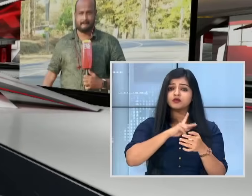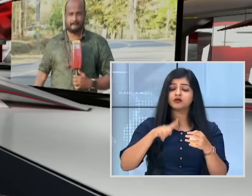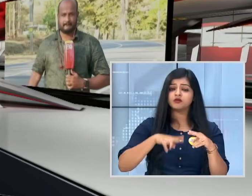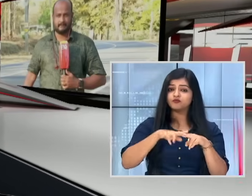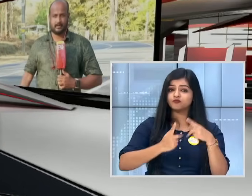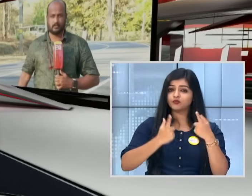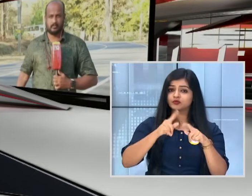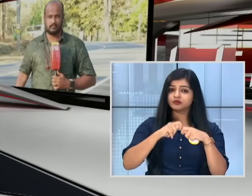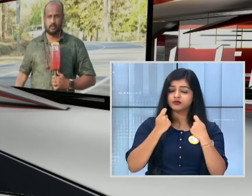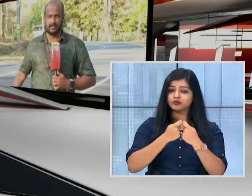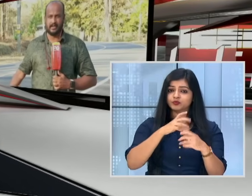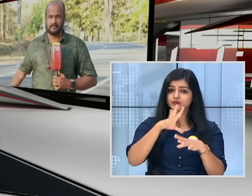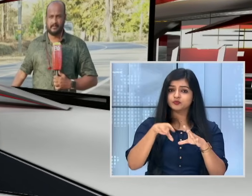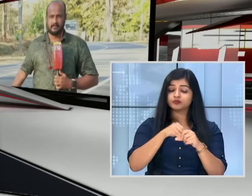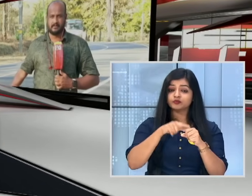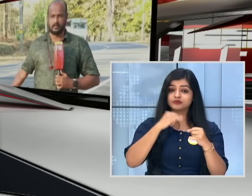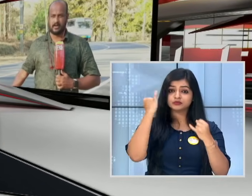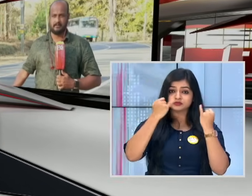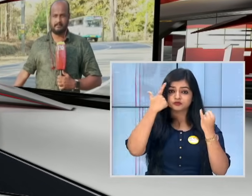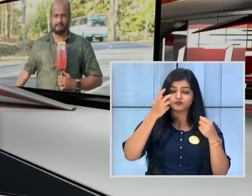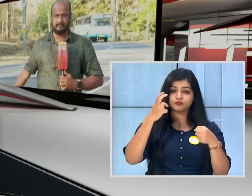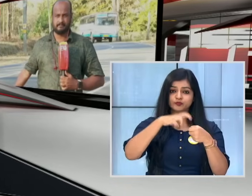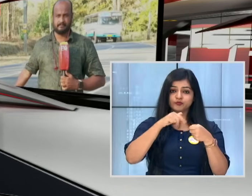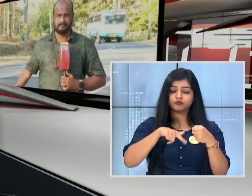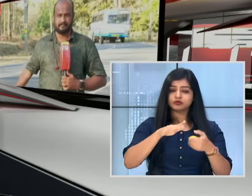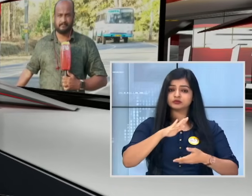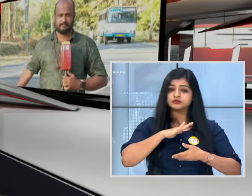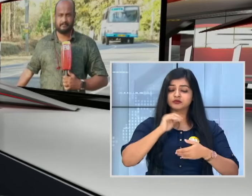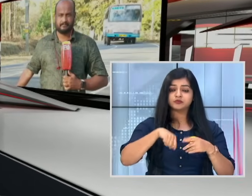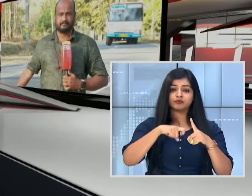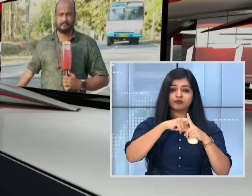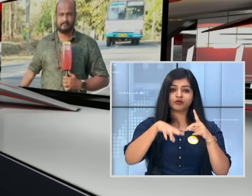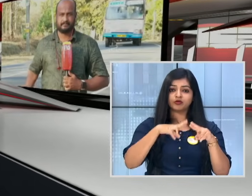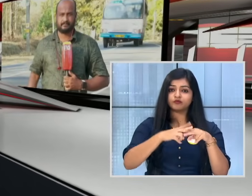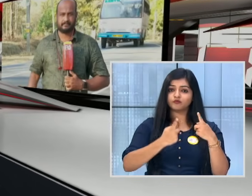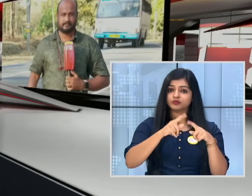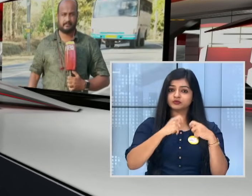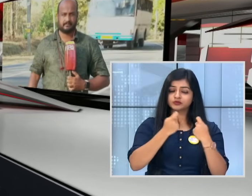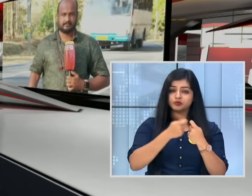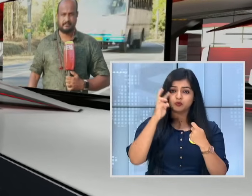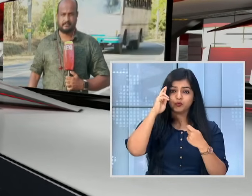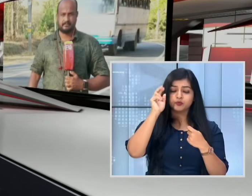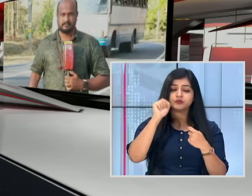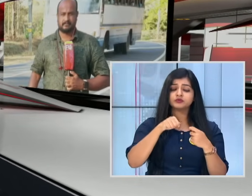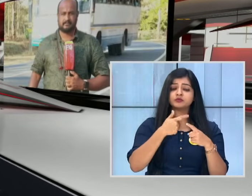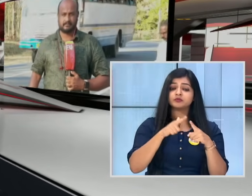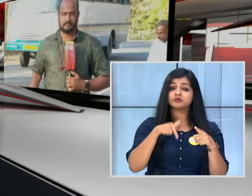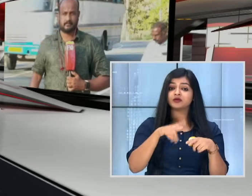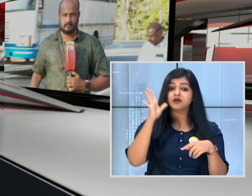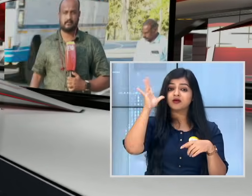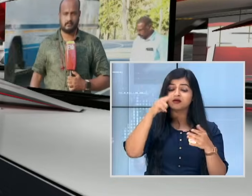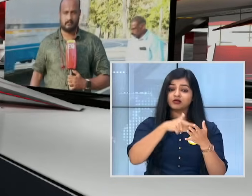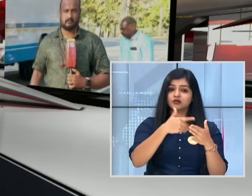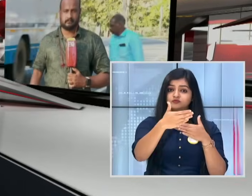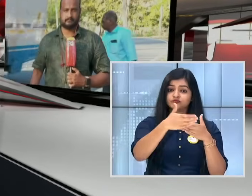ഈ തിരച്ചിലിന്റെ ഭാഗമാകുന്നത് വലിയ ആശ്വാസമാണ് കേരള വനം വകുപ്പിനെന്നാണ് ഞാൻ പ്രതീക്ഷിക്കുന്നത്. കാരണം ഈ ആനയെ അടുത്ത്